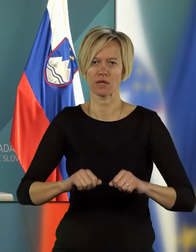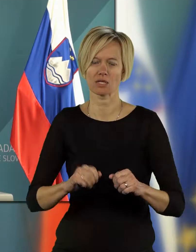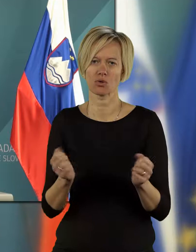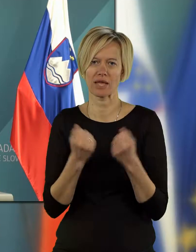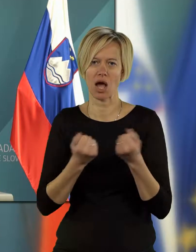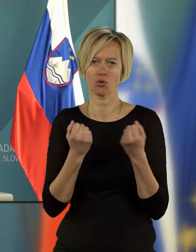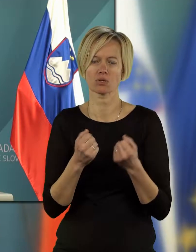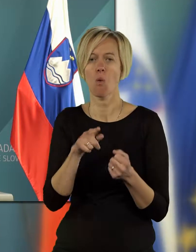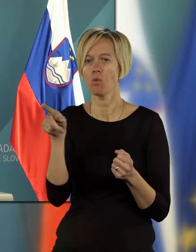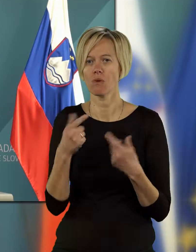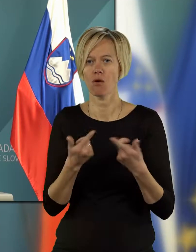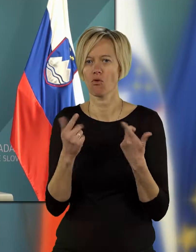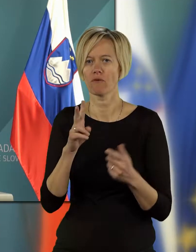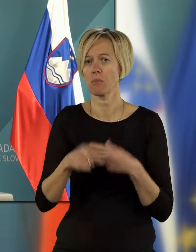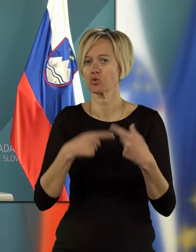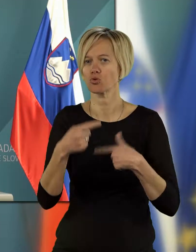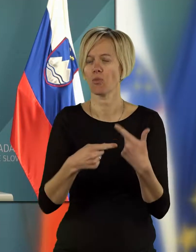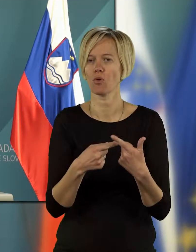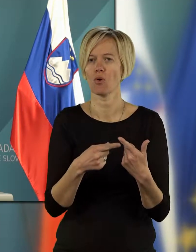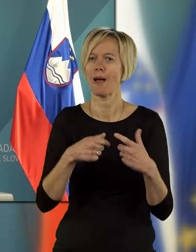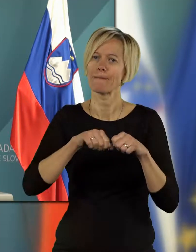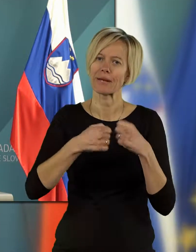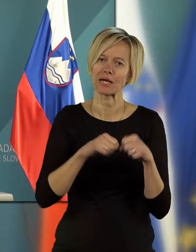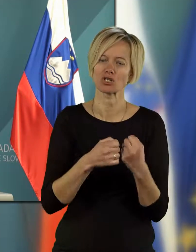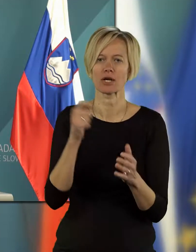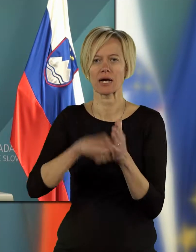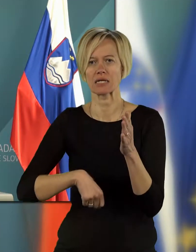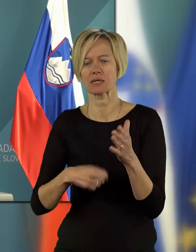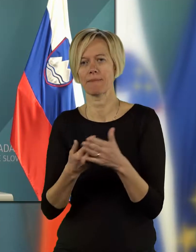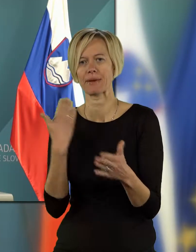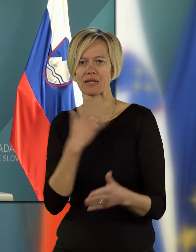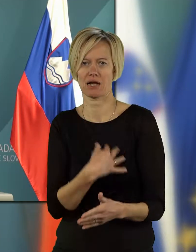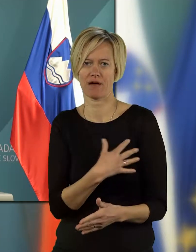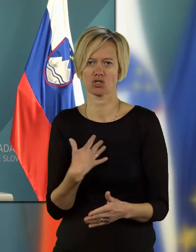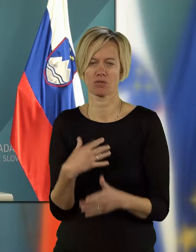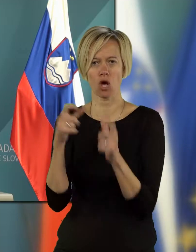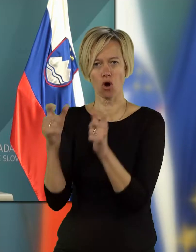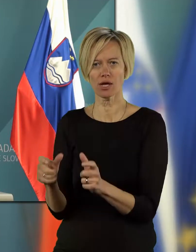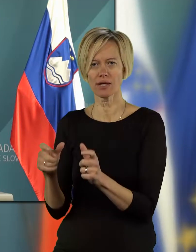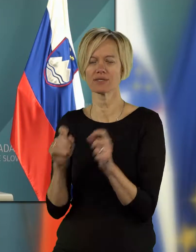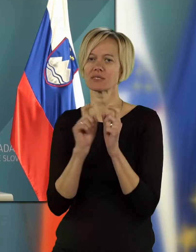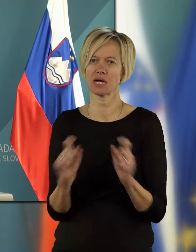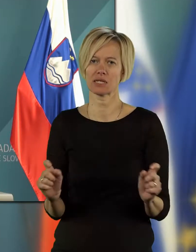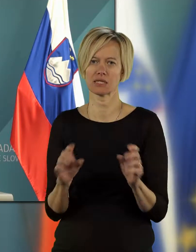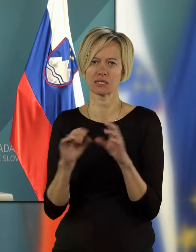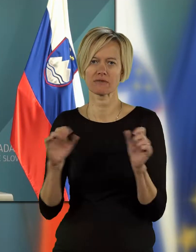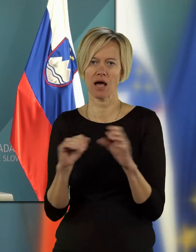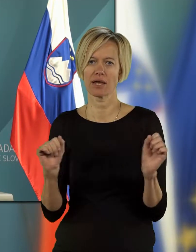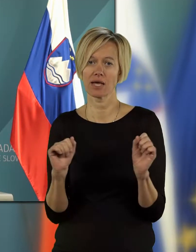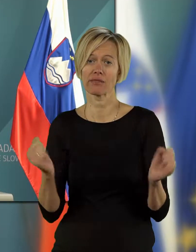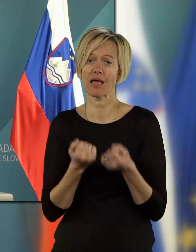gospodarsko dejavnost in so lahko v postopku tako prekrškovnem kot kazenskem pred hrvaškimi organi